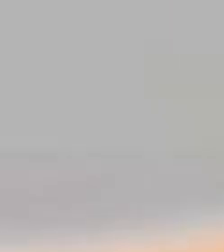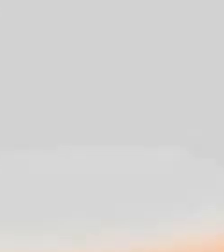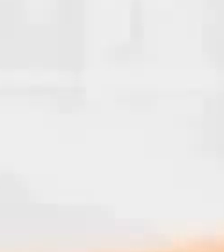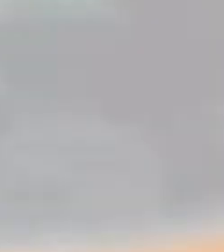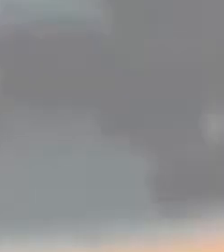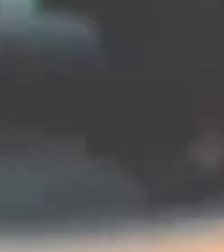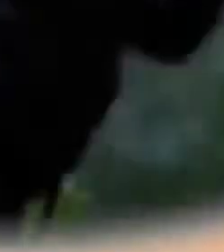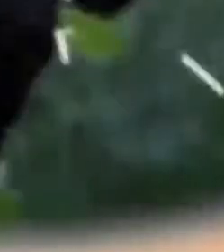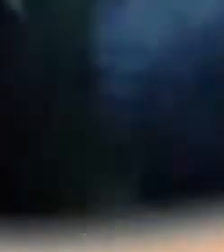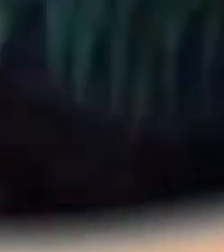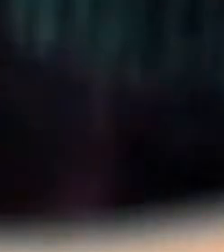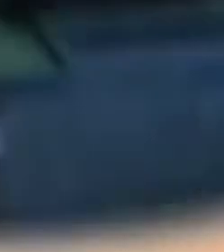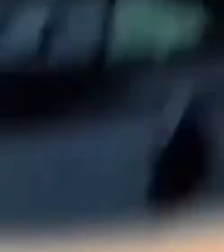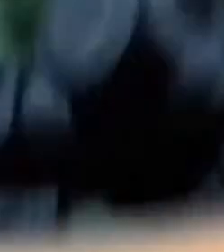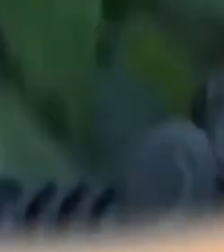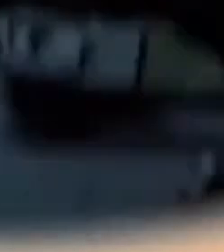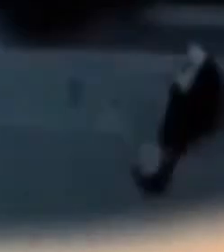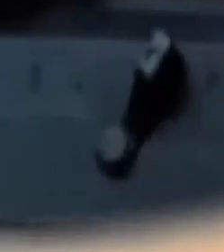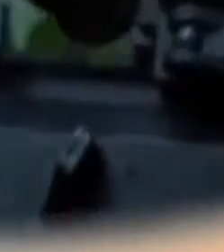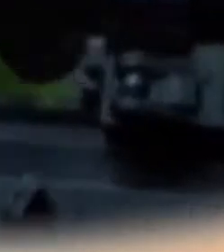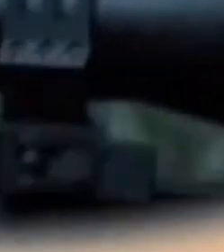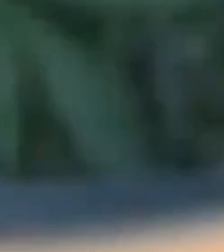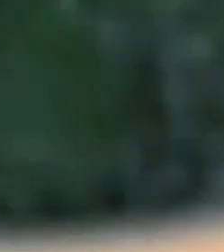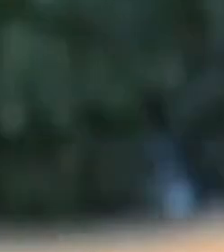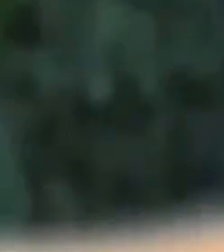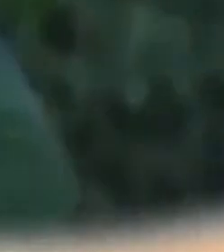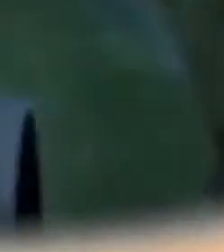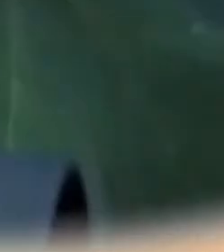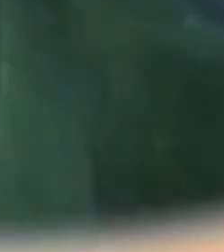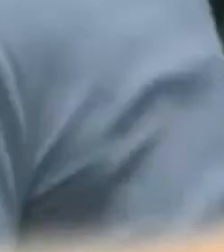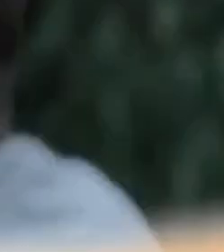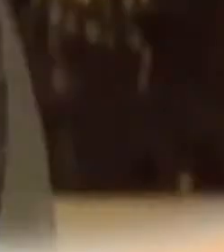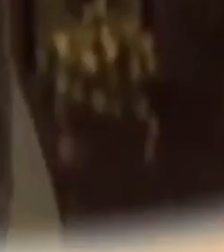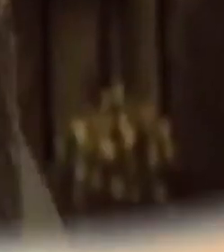Nĩ wĩriragĩria kana kũnyotera thenema